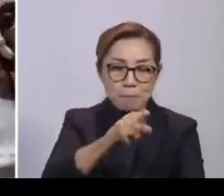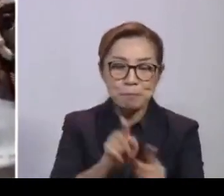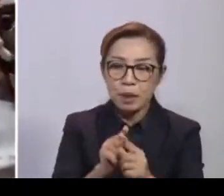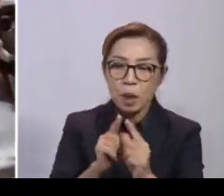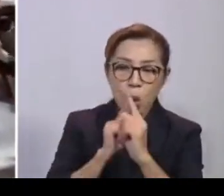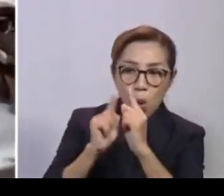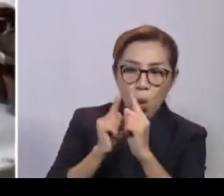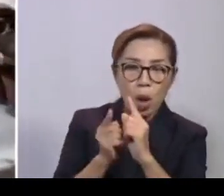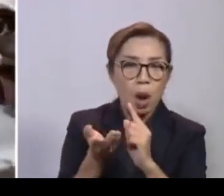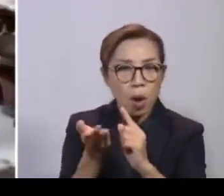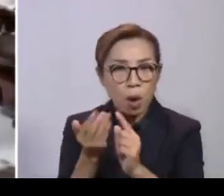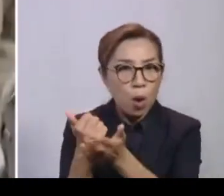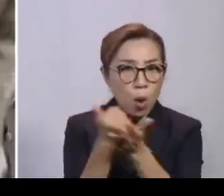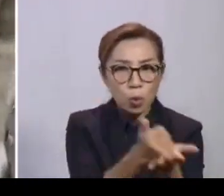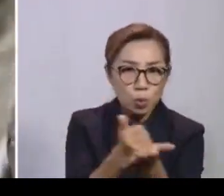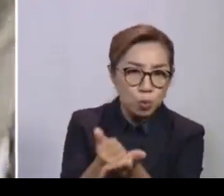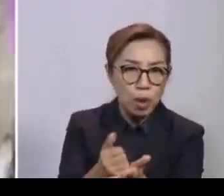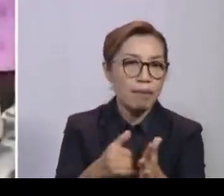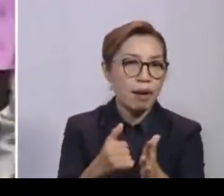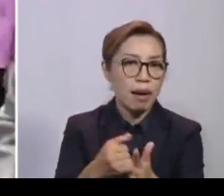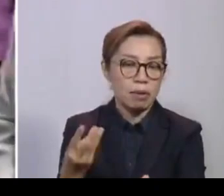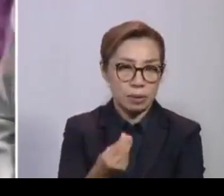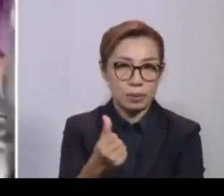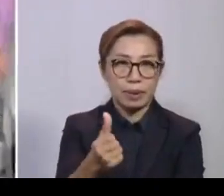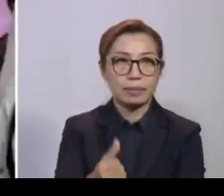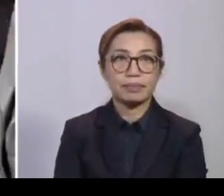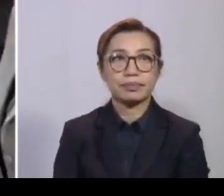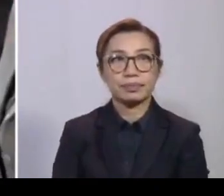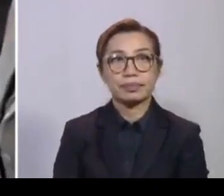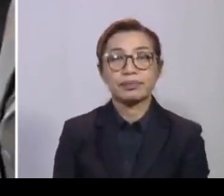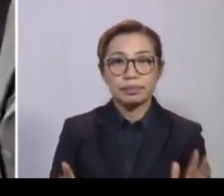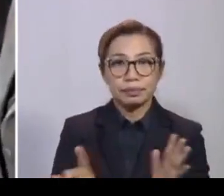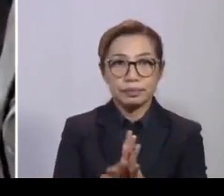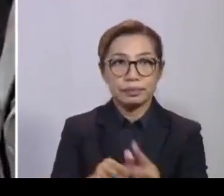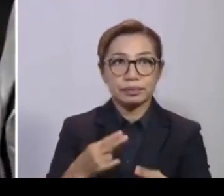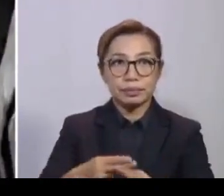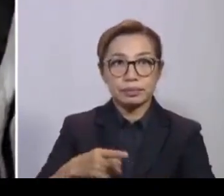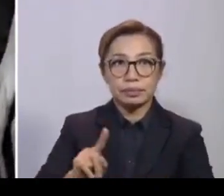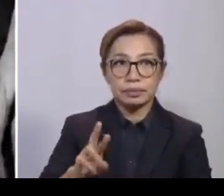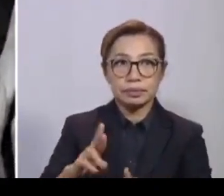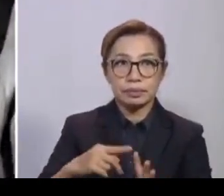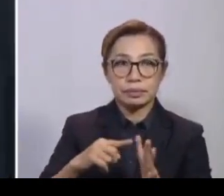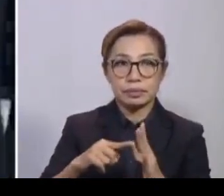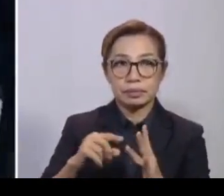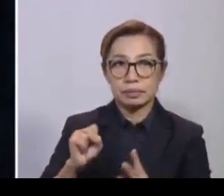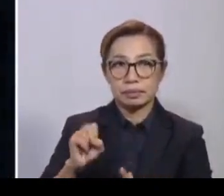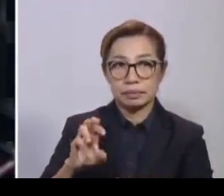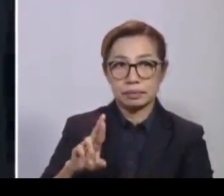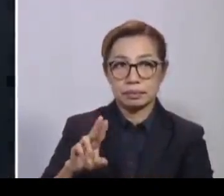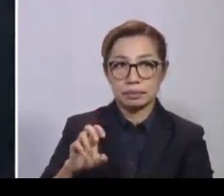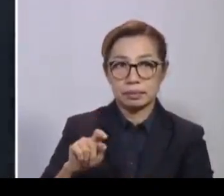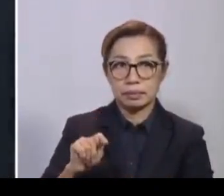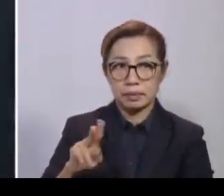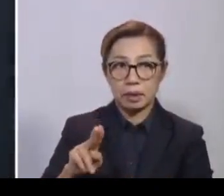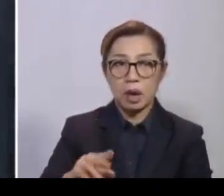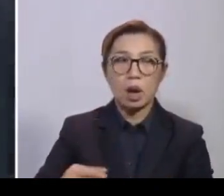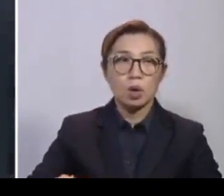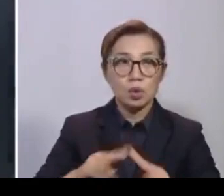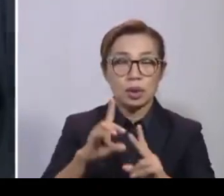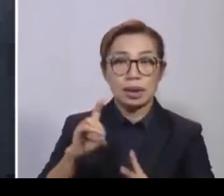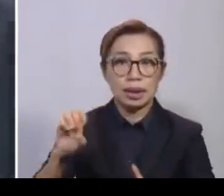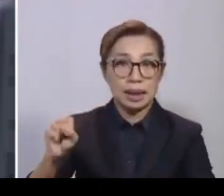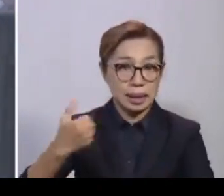เข้ามาขอความช่วยเหลือได้อย่างสะดวกสบายนะคะปิดท้ายกันที่นายประเสริฐจันทราชวงศ์ทองรัฐมนตรีว่าการกระทรวงดิจิทัล